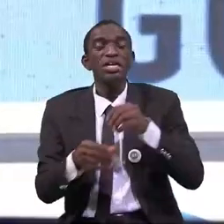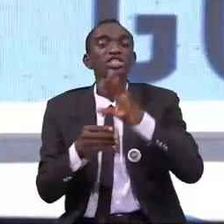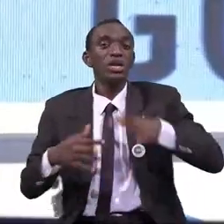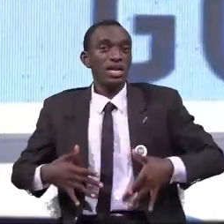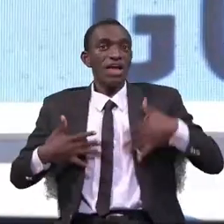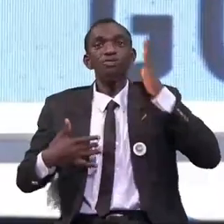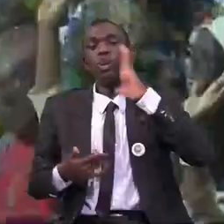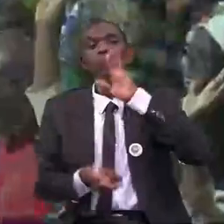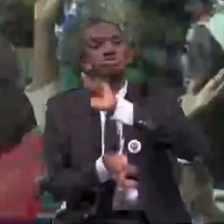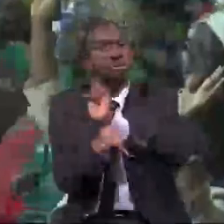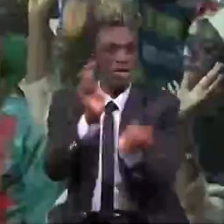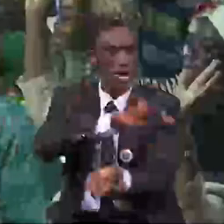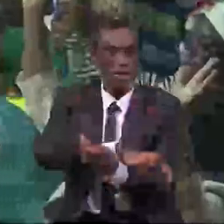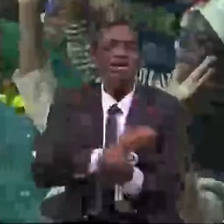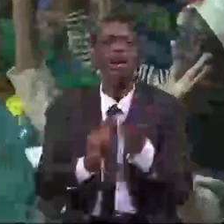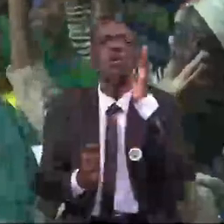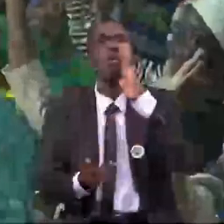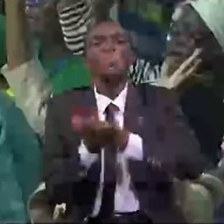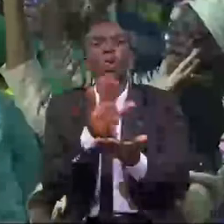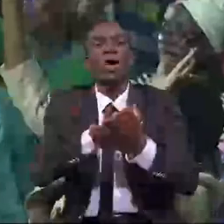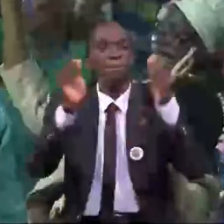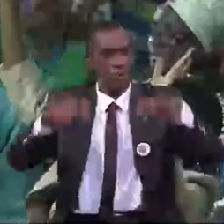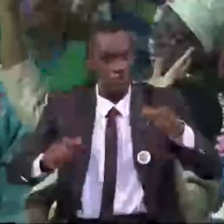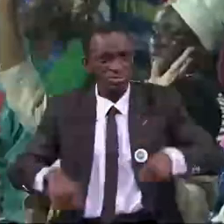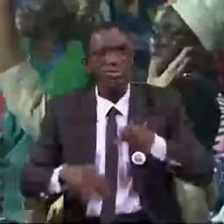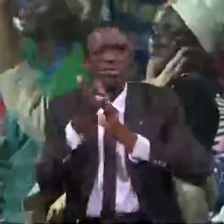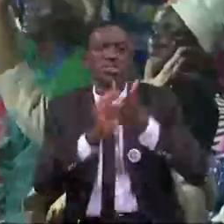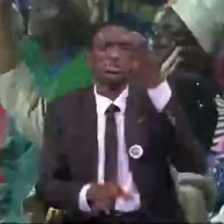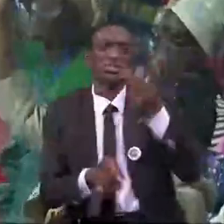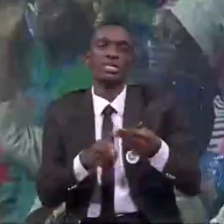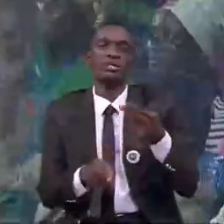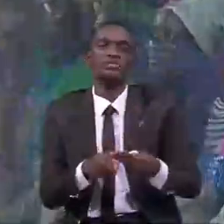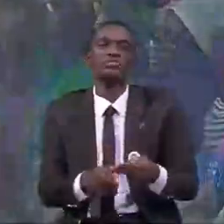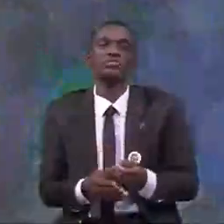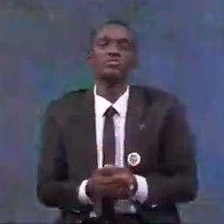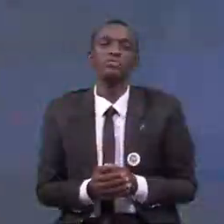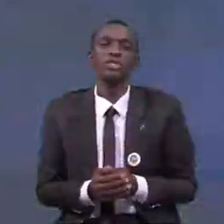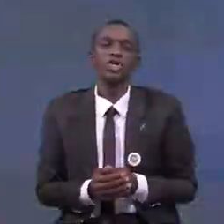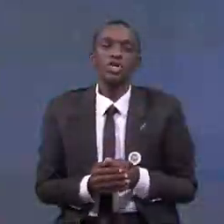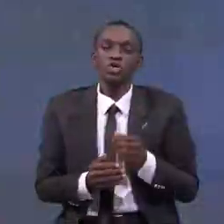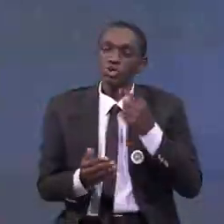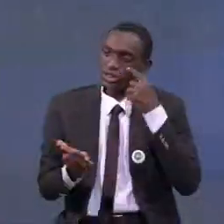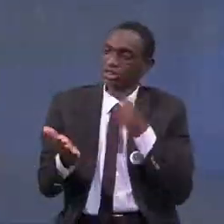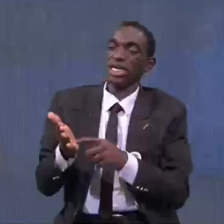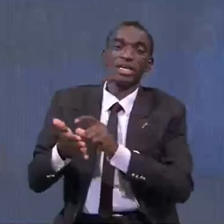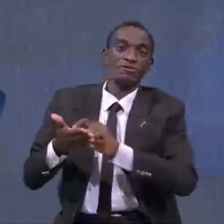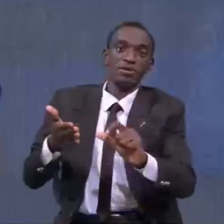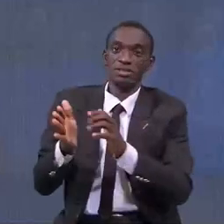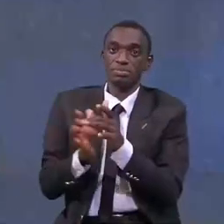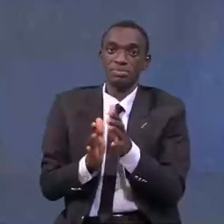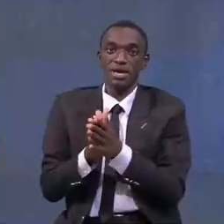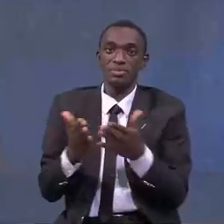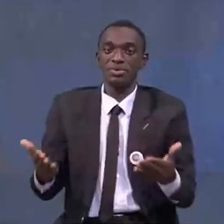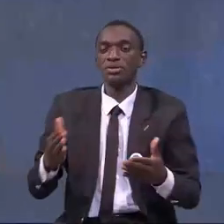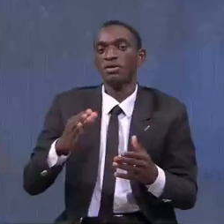soir toute impossibilité se transformera et tout deviendras possible dans votre vie le verset